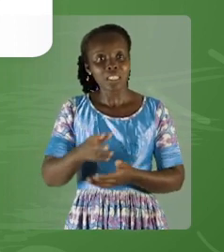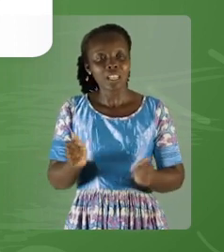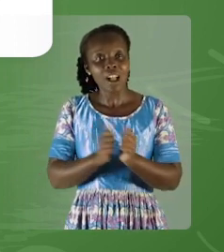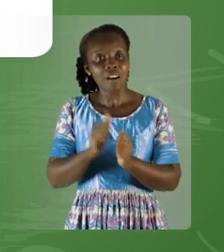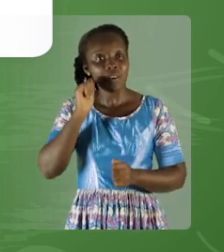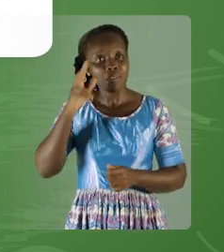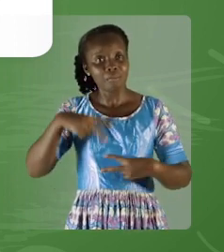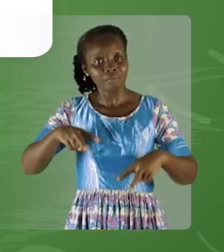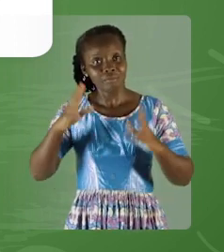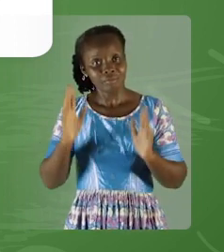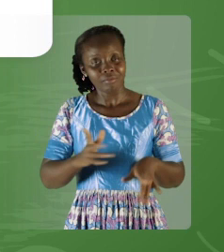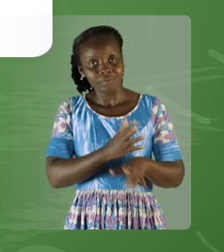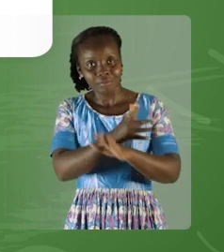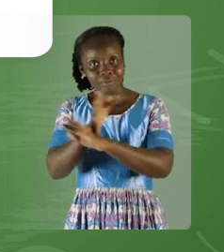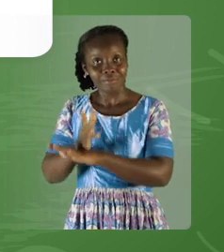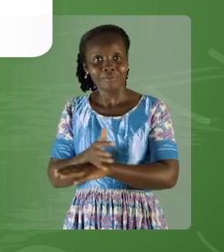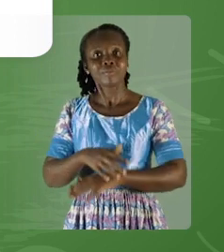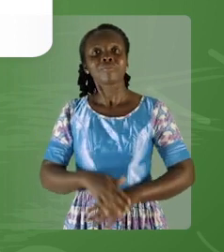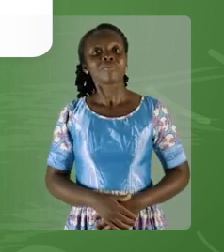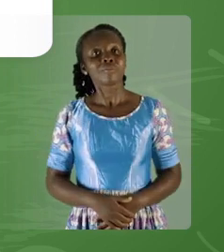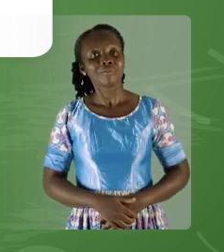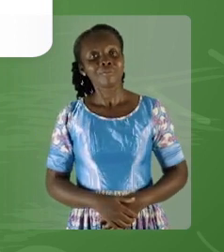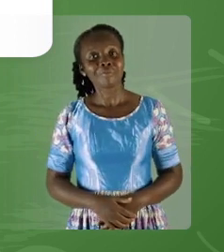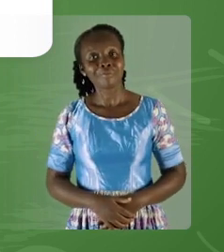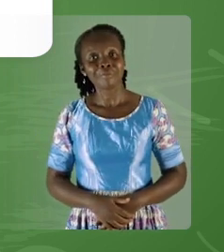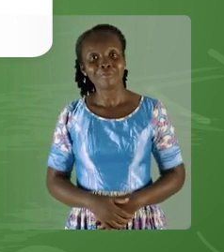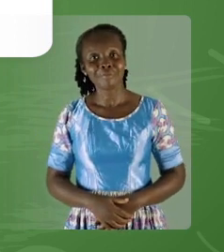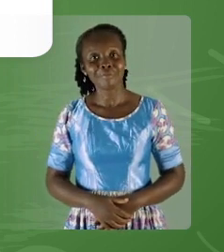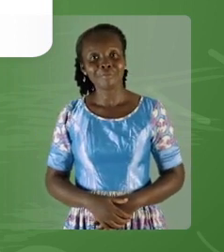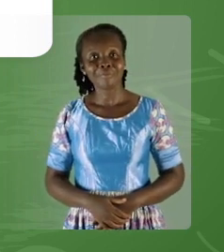chez une vendeuse ambulante.